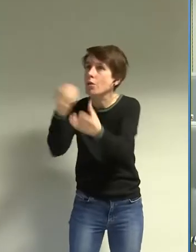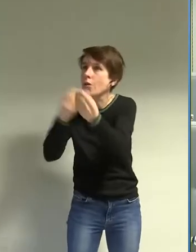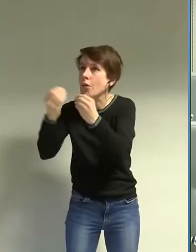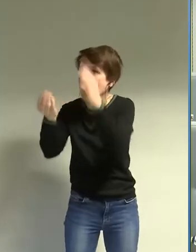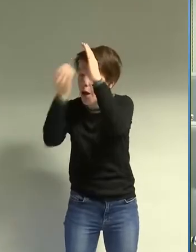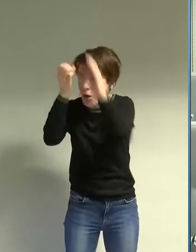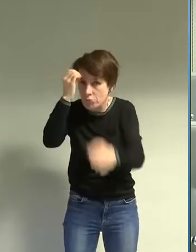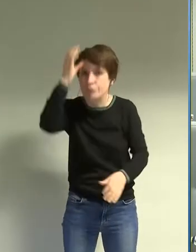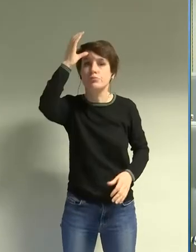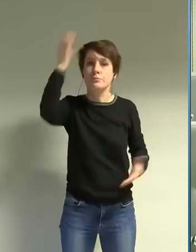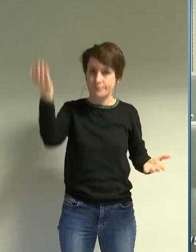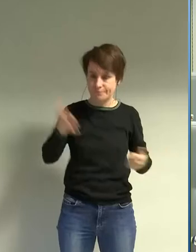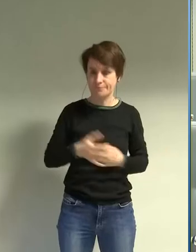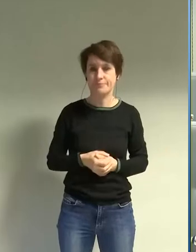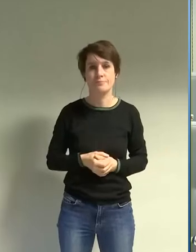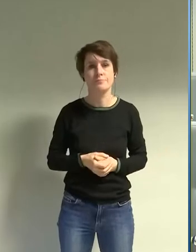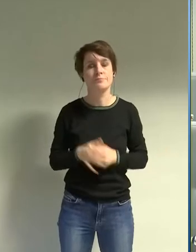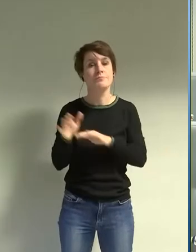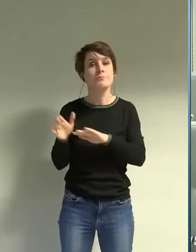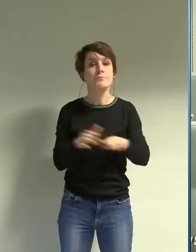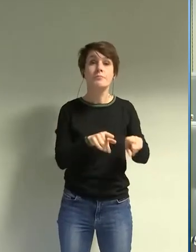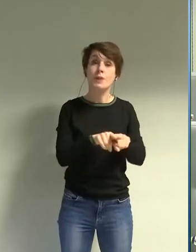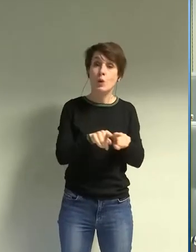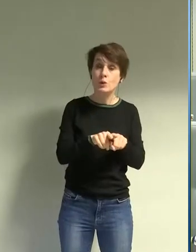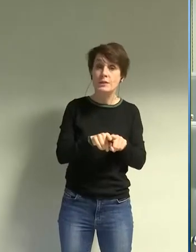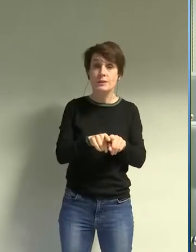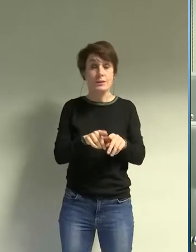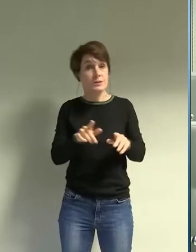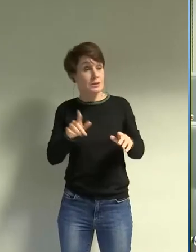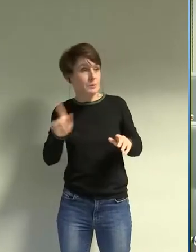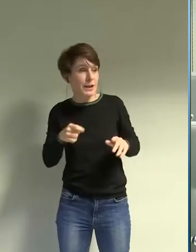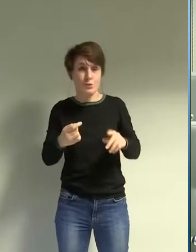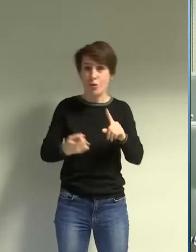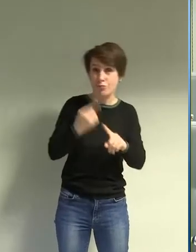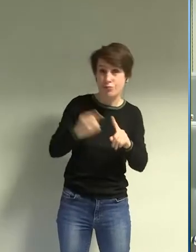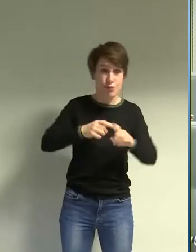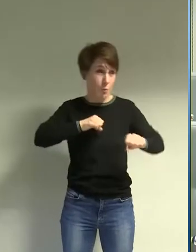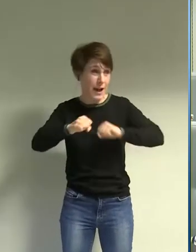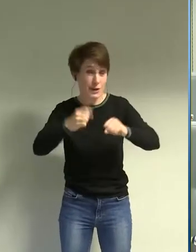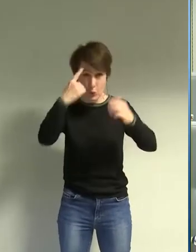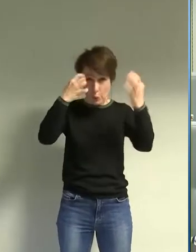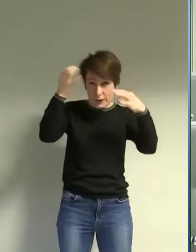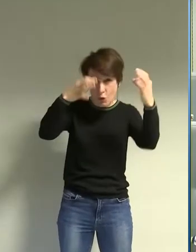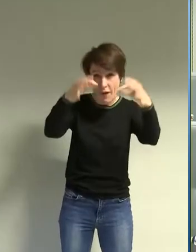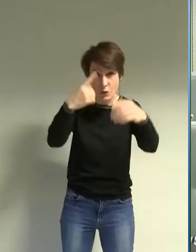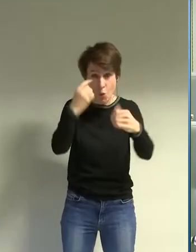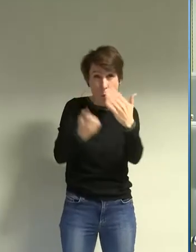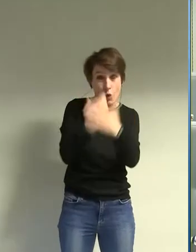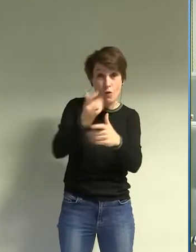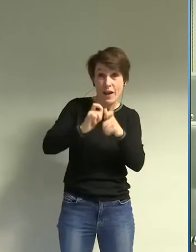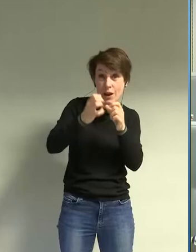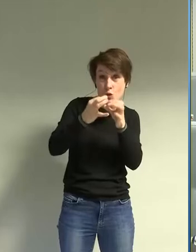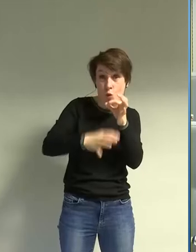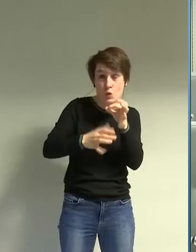pour nos actions on peut se féliciter de cette envie d'agir d'innover pour imaginer de nouvelles solutions et se projeter à long terme